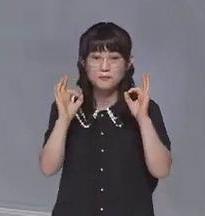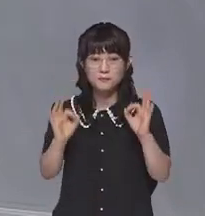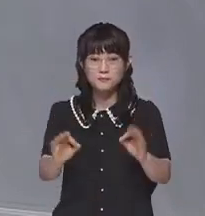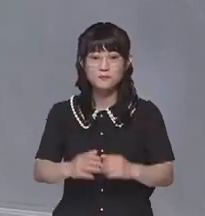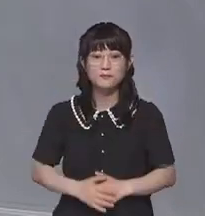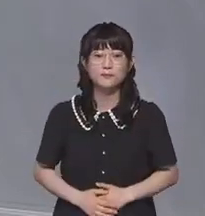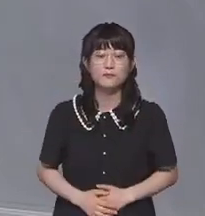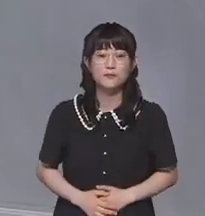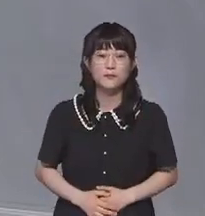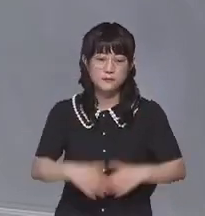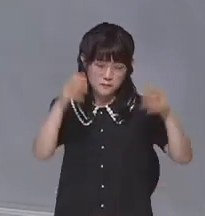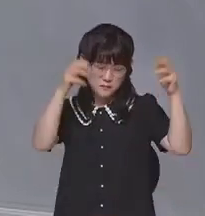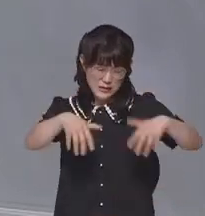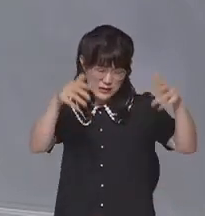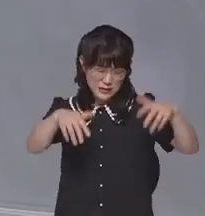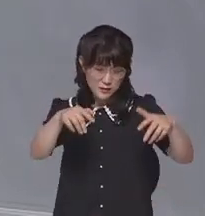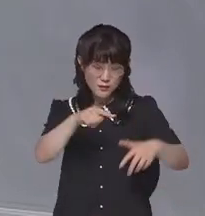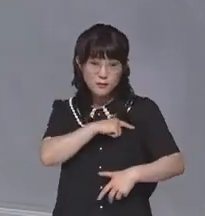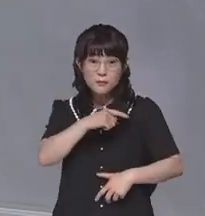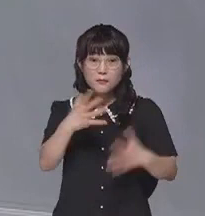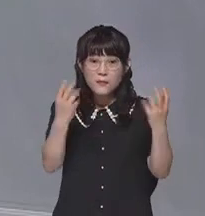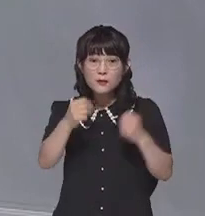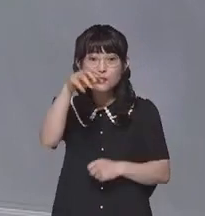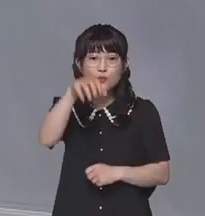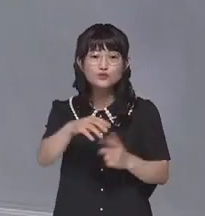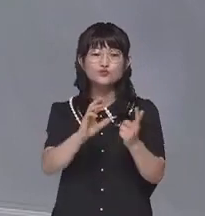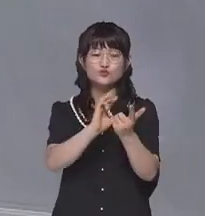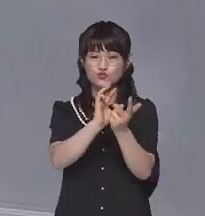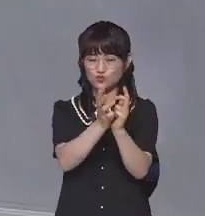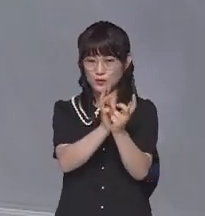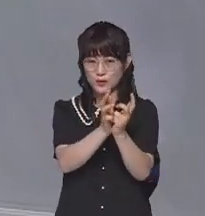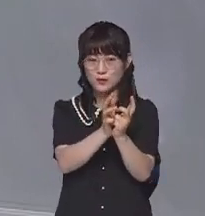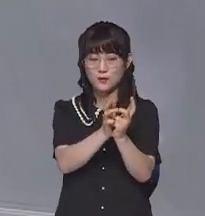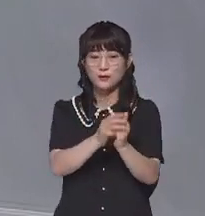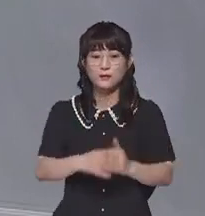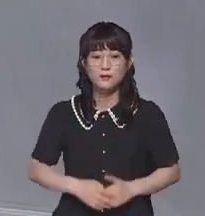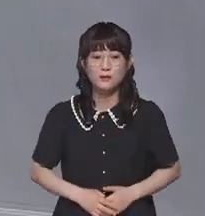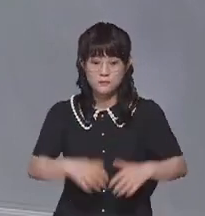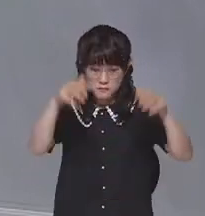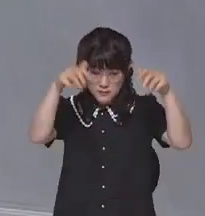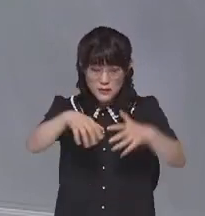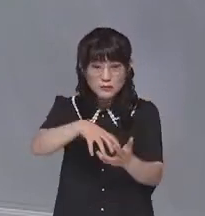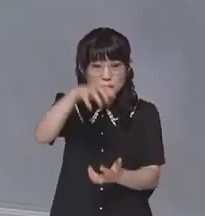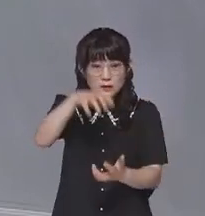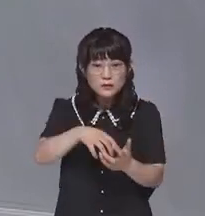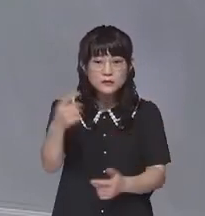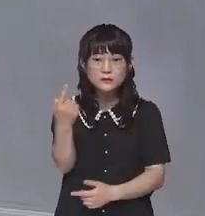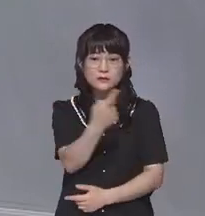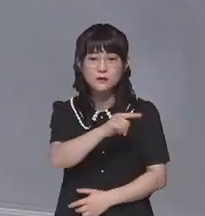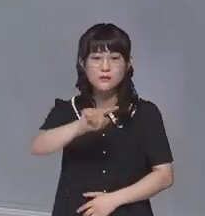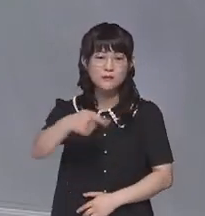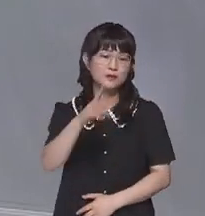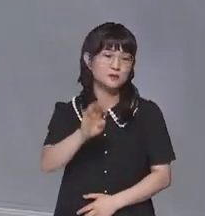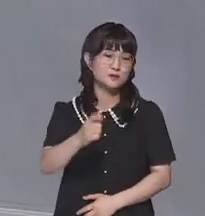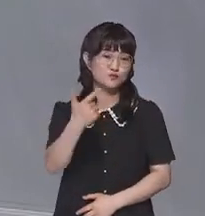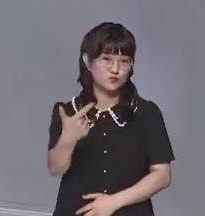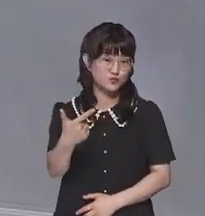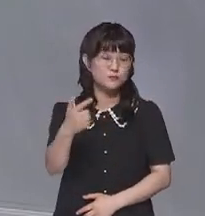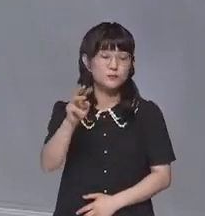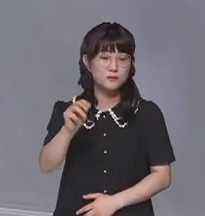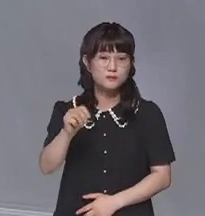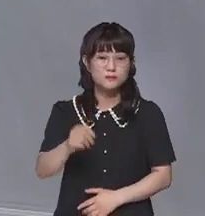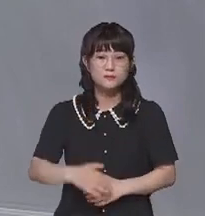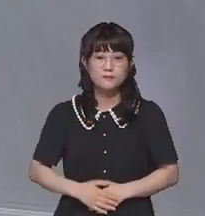먼저 피가 가장 많이 내린 곳은 구례 성삼재였습니다 강수량이 무려 1146mm에 달했는데요